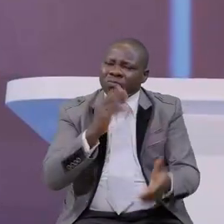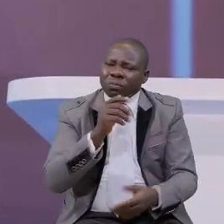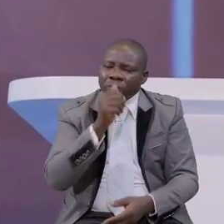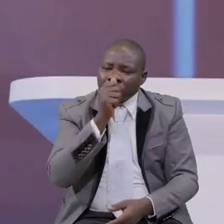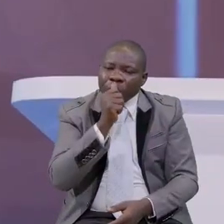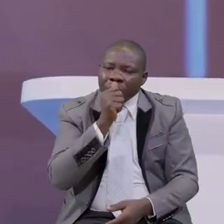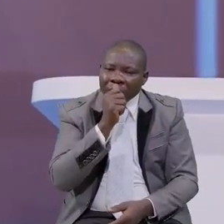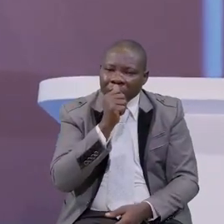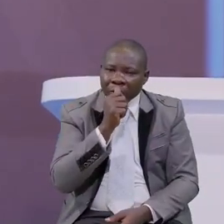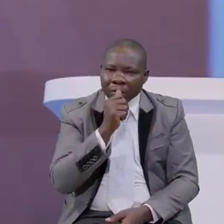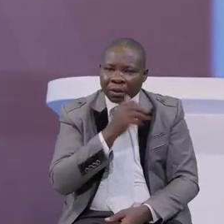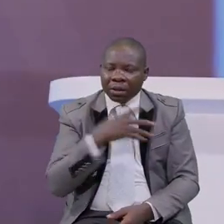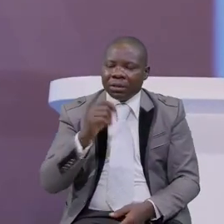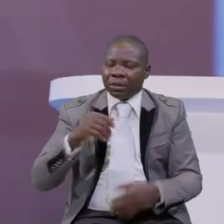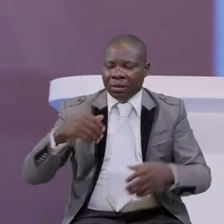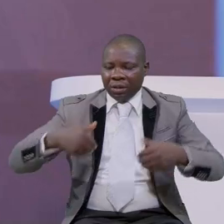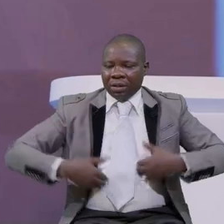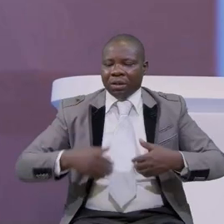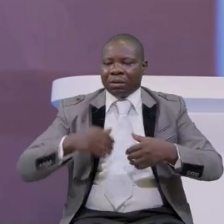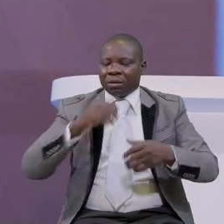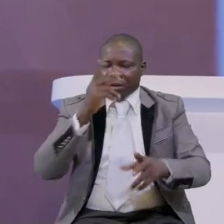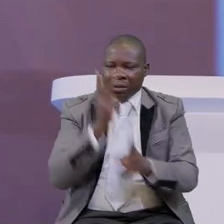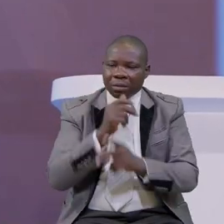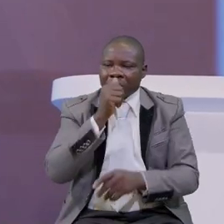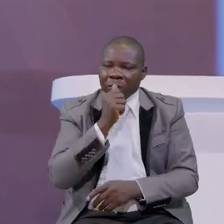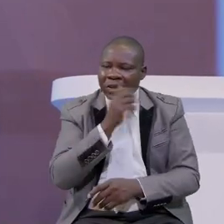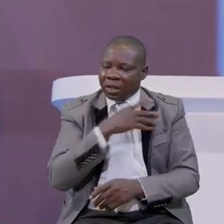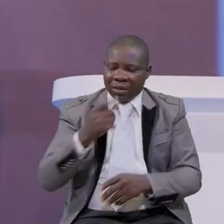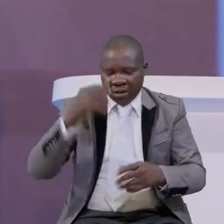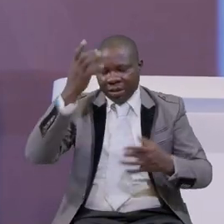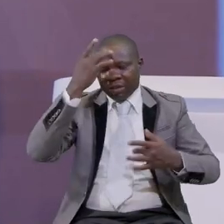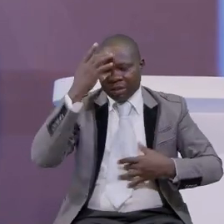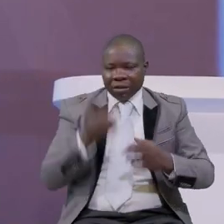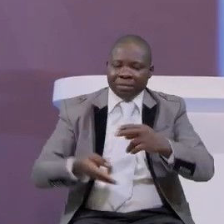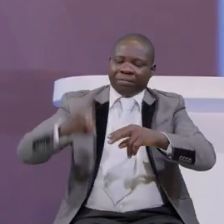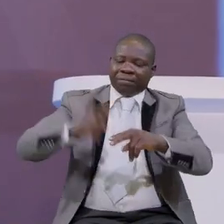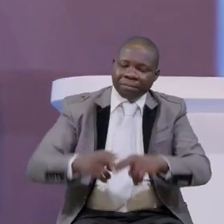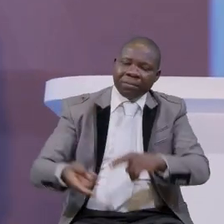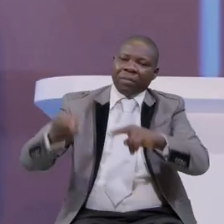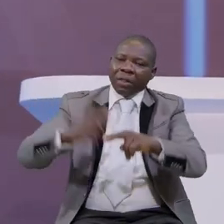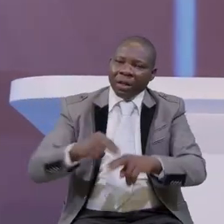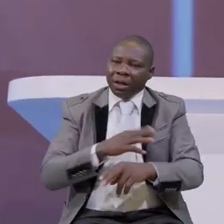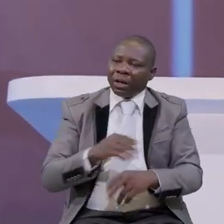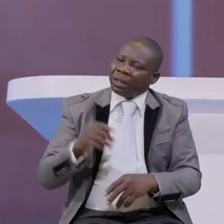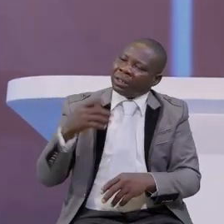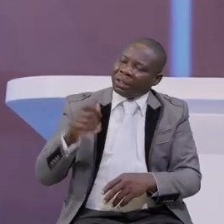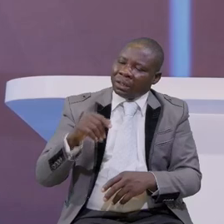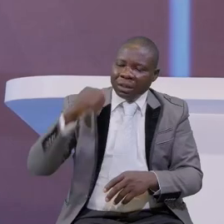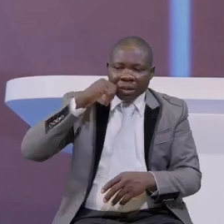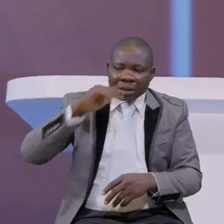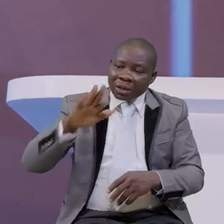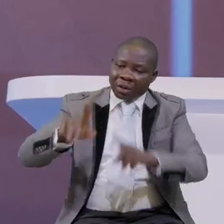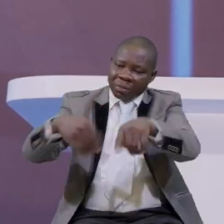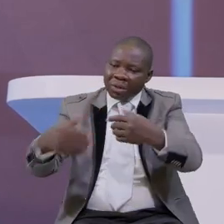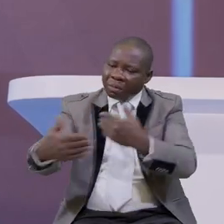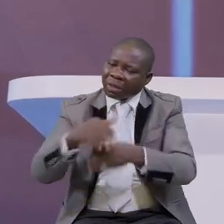La fille s'est tue. Et la maladie a continué à s'aggraver. Et la fille est revenue après pour dire, monsieur, ne meurs pas